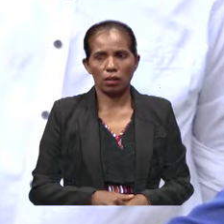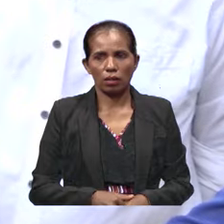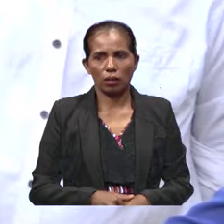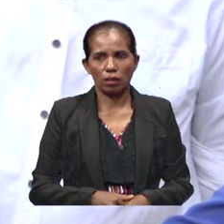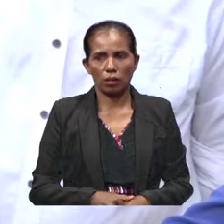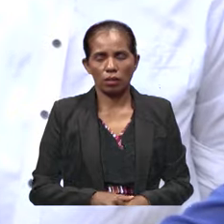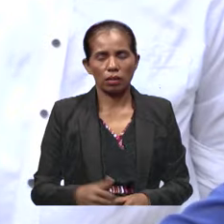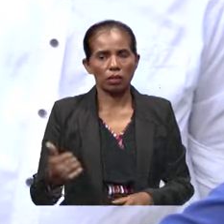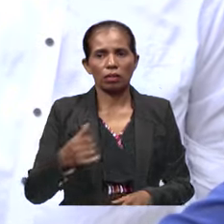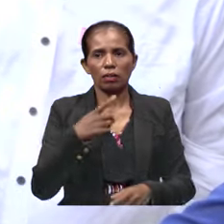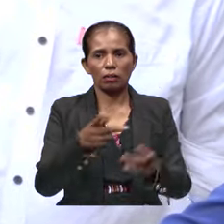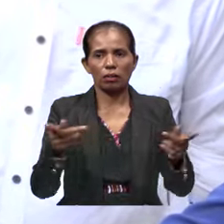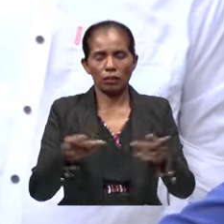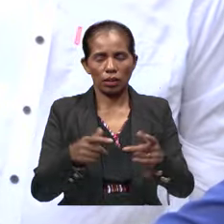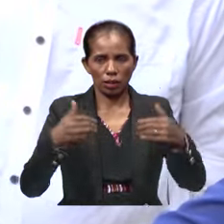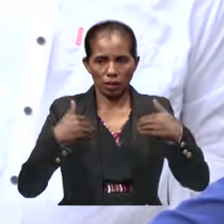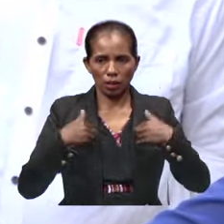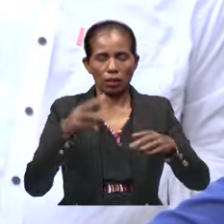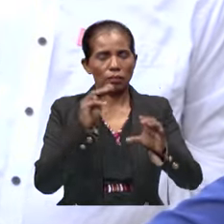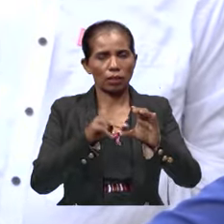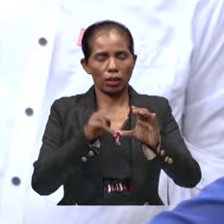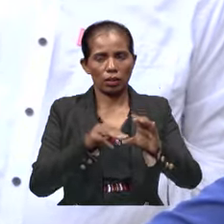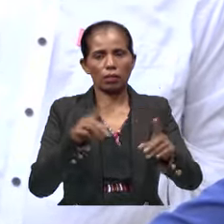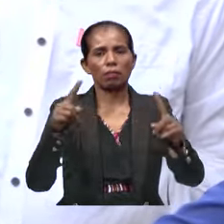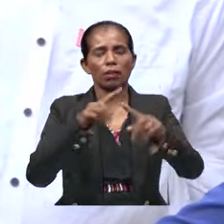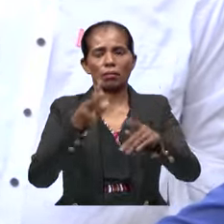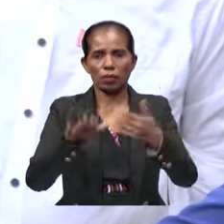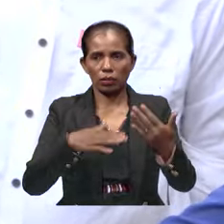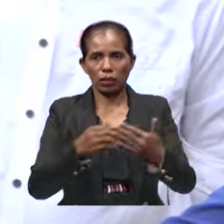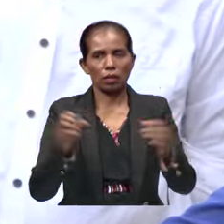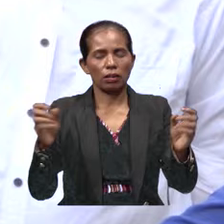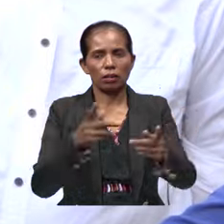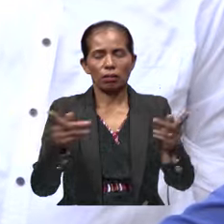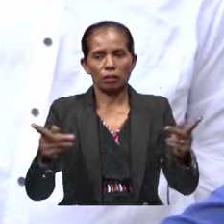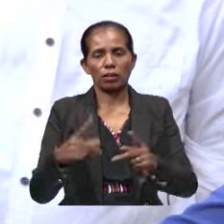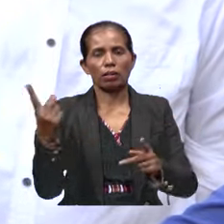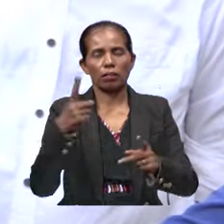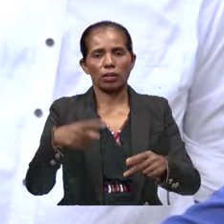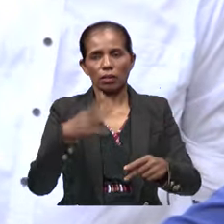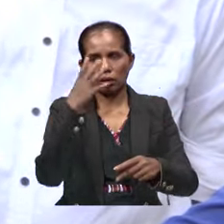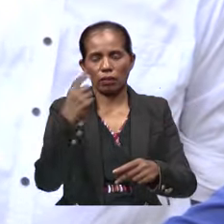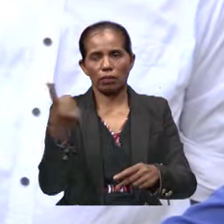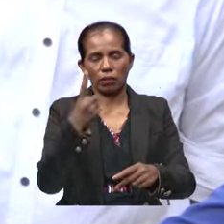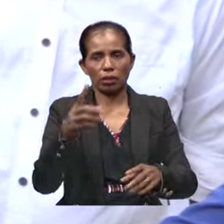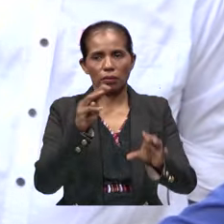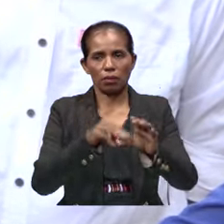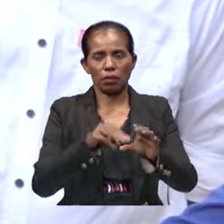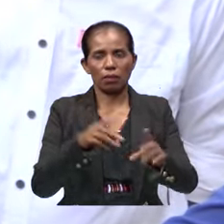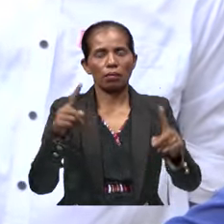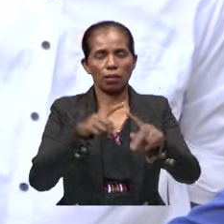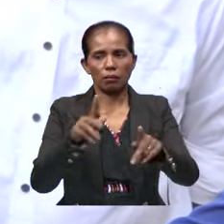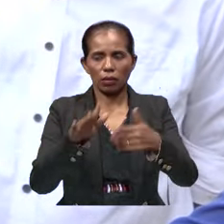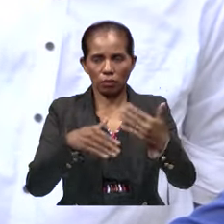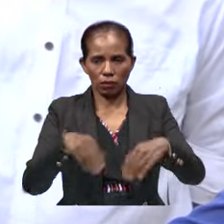Fatin iya. Fatin sempre iya. Mercado ne bahu emah tutu. Lahi emah ida tahal fatin permanente mercado lara. Mercado ne bahu emah tutu